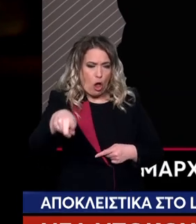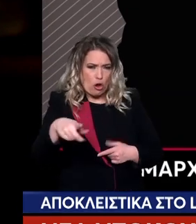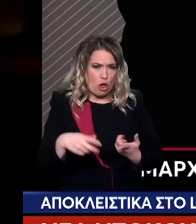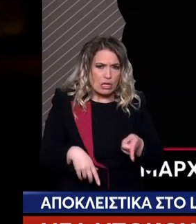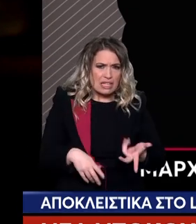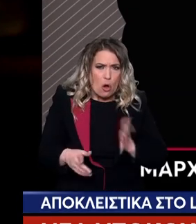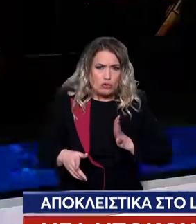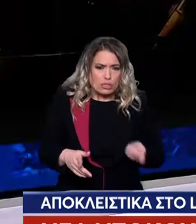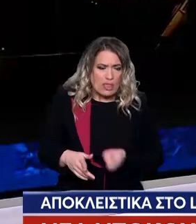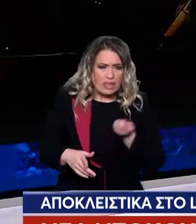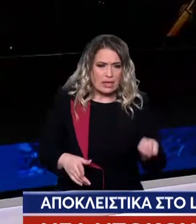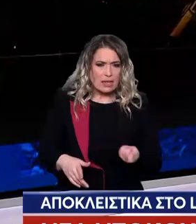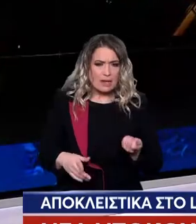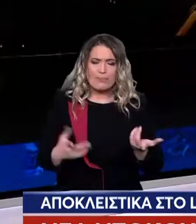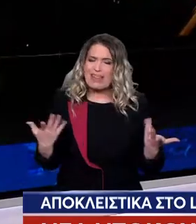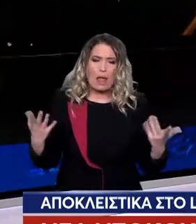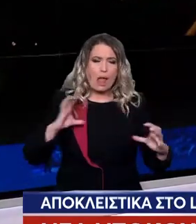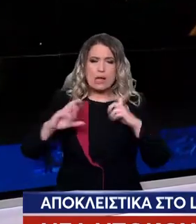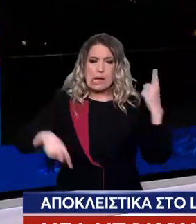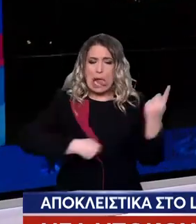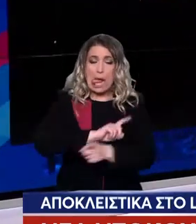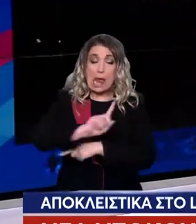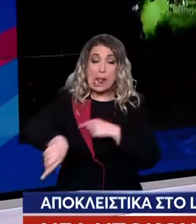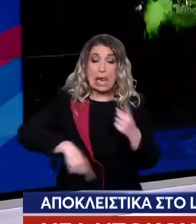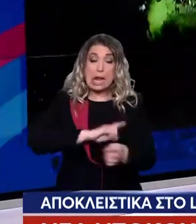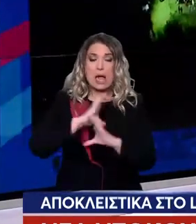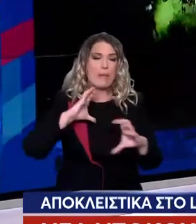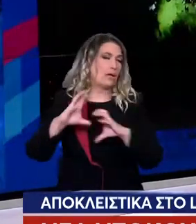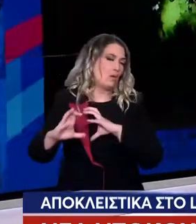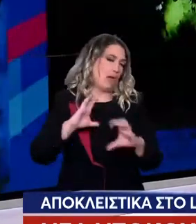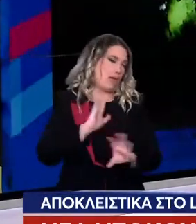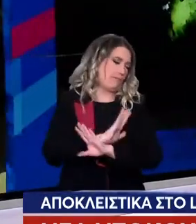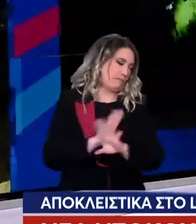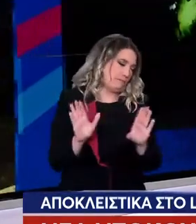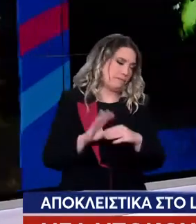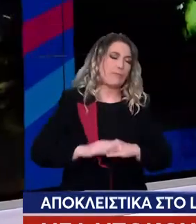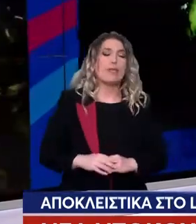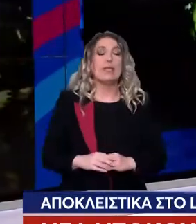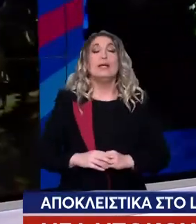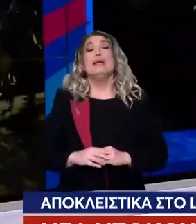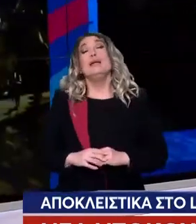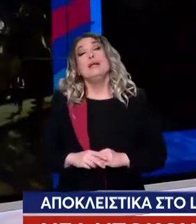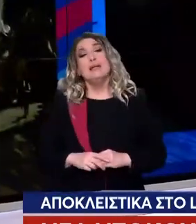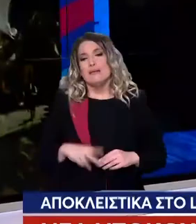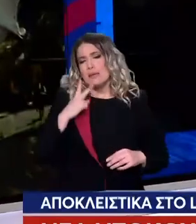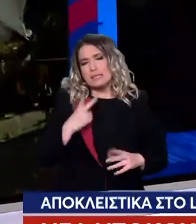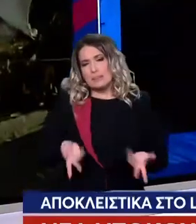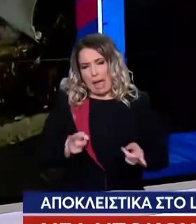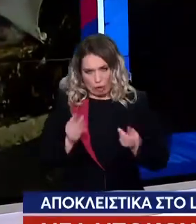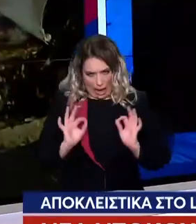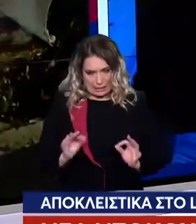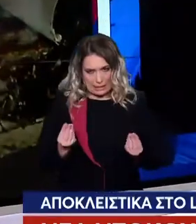ο κόσμος τι θα γίνει αυτό είναι το πρώτο κομμάτι που τώρα αν αυτό είναι ένας επαγγελματικός τρόπος